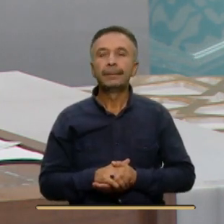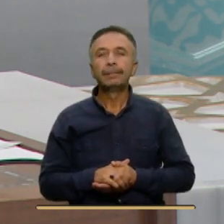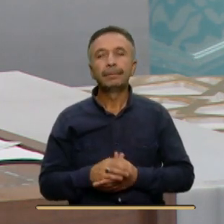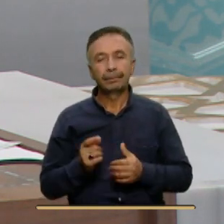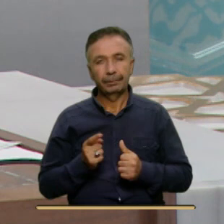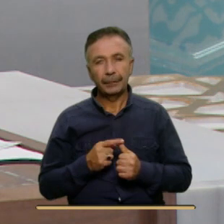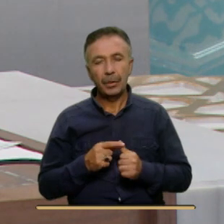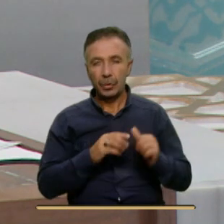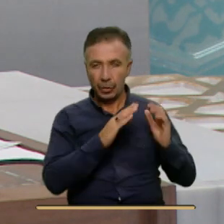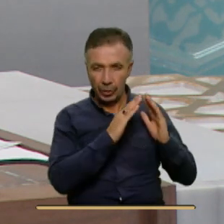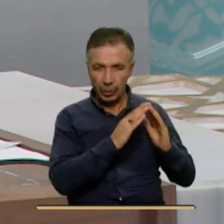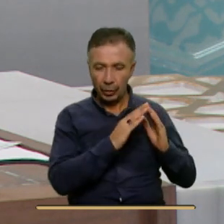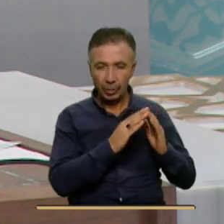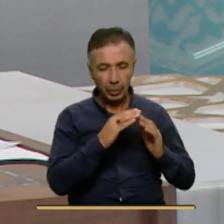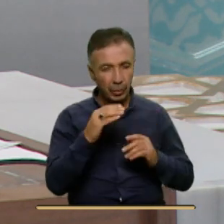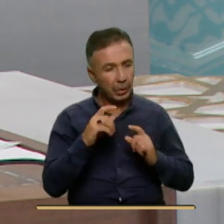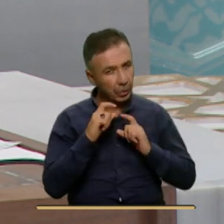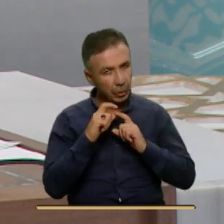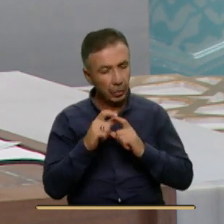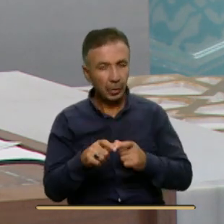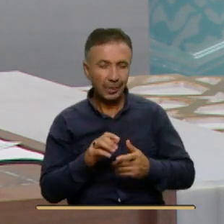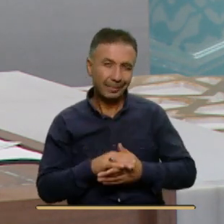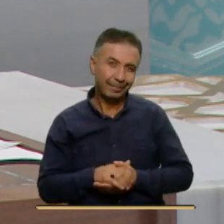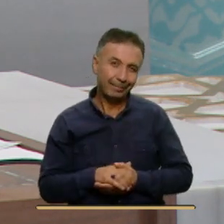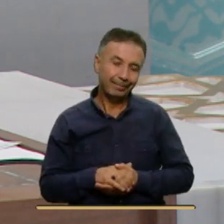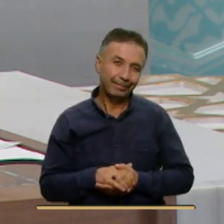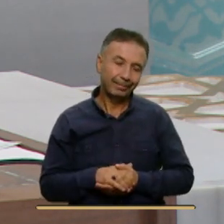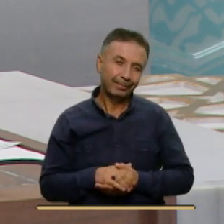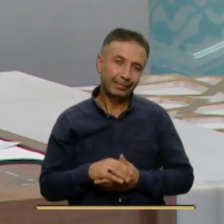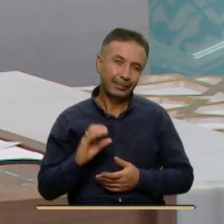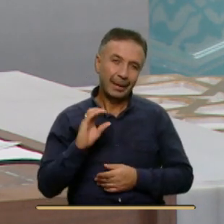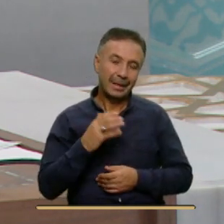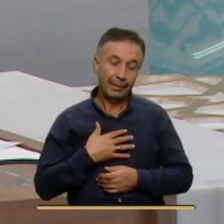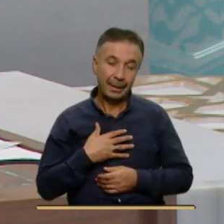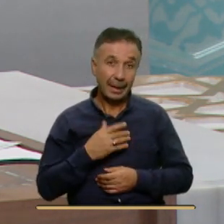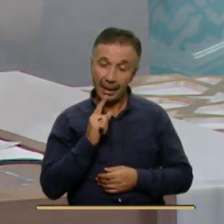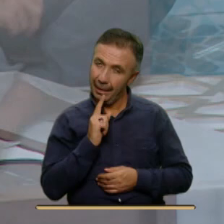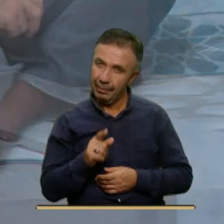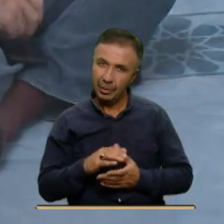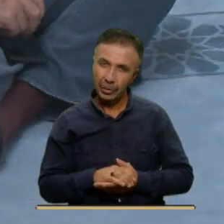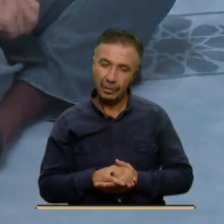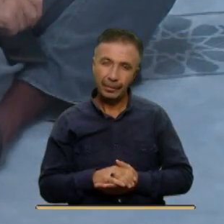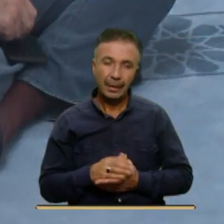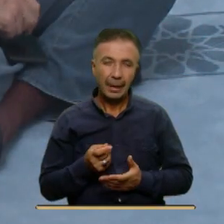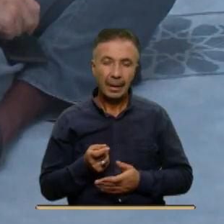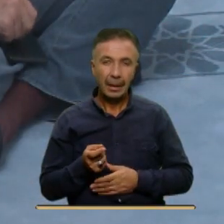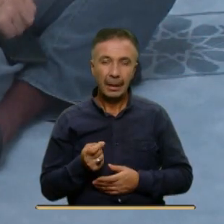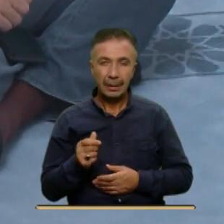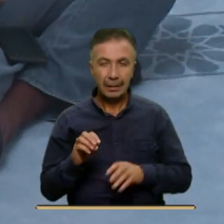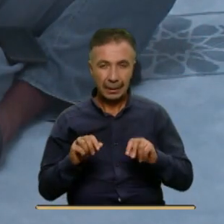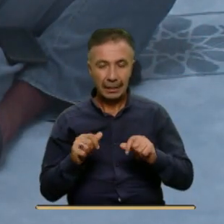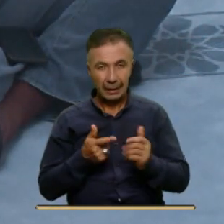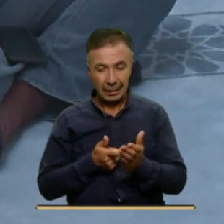Önce komşuya sorulurdu. Sorulması da gerekir. İslam öyle emrediyor. Tarla satacaksa kişi,